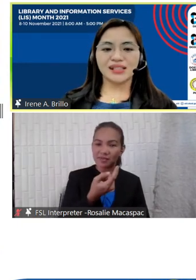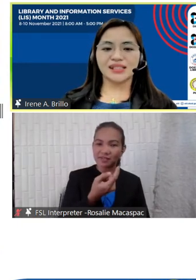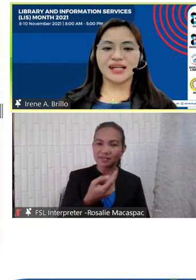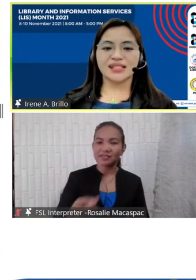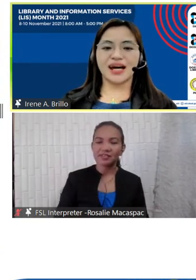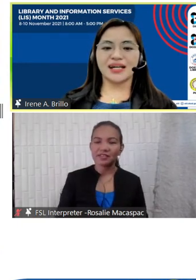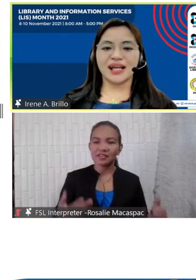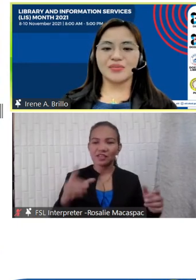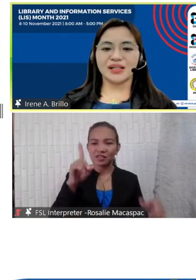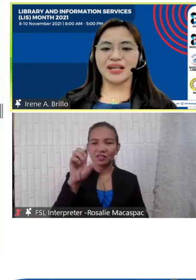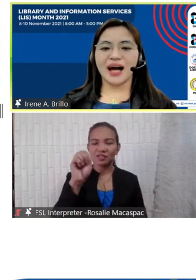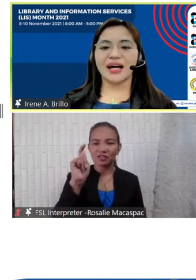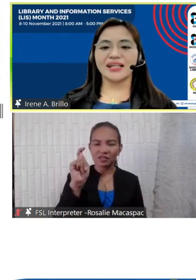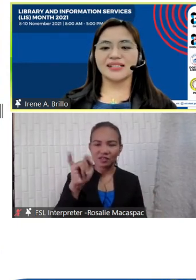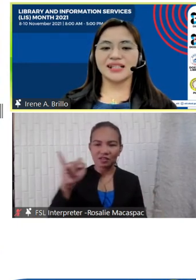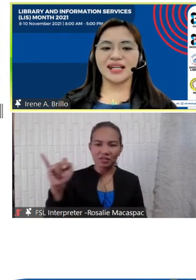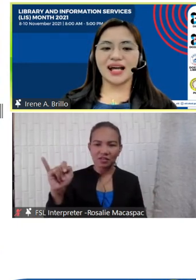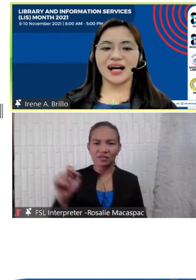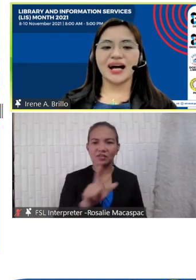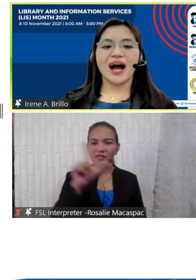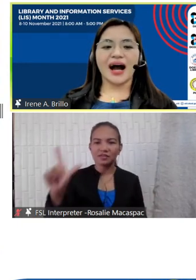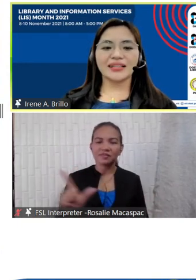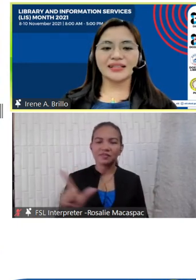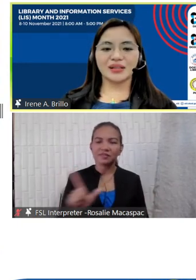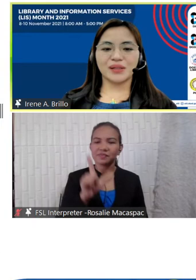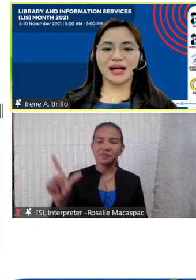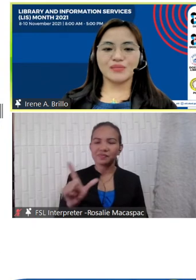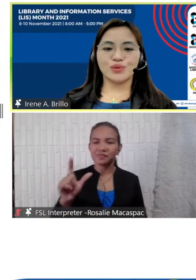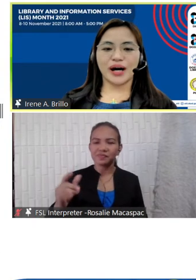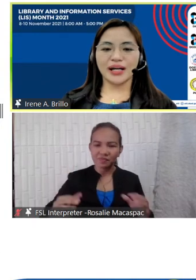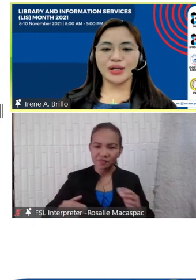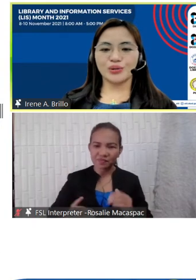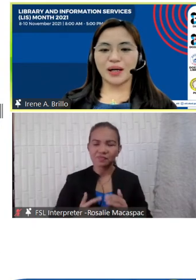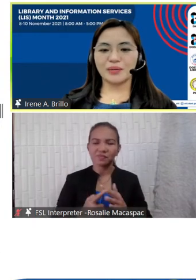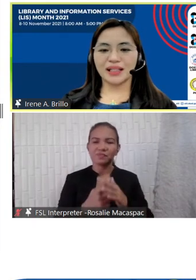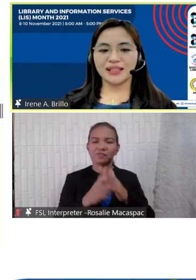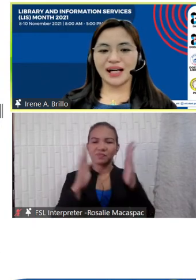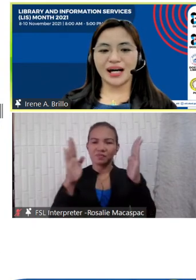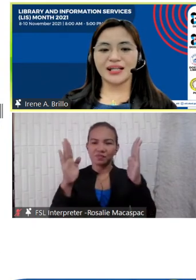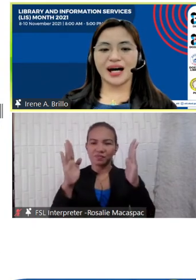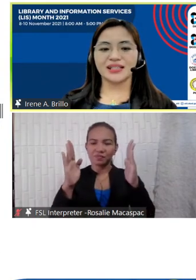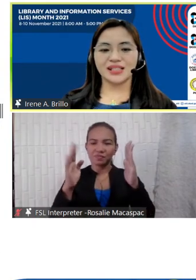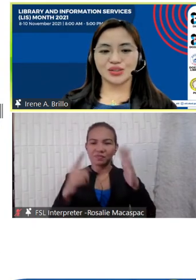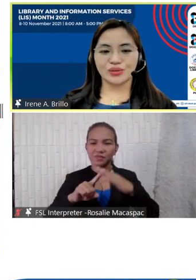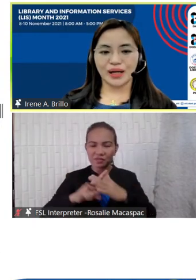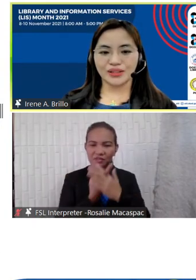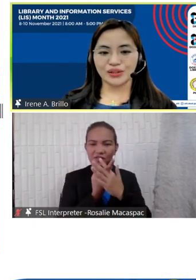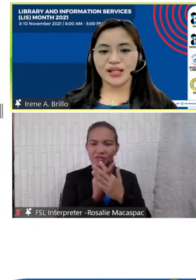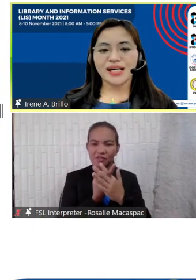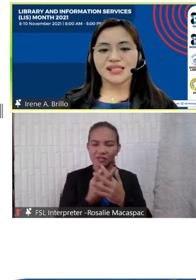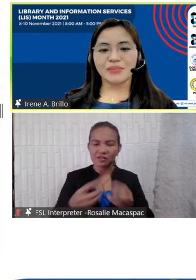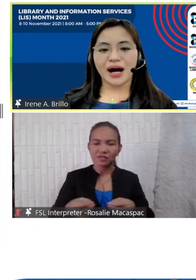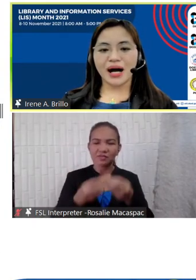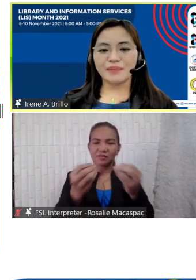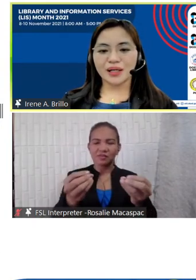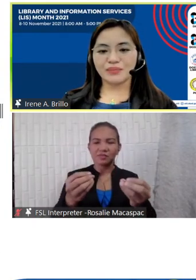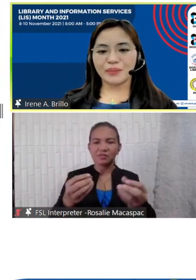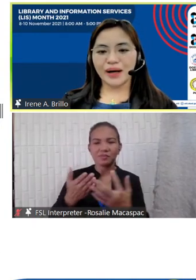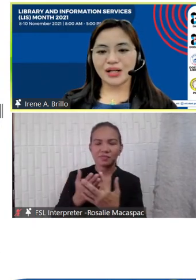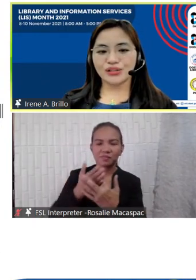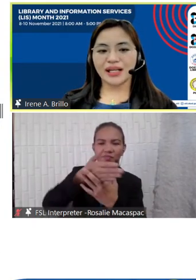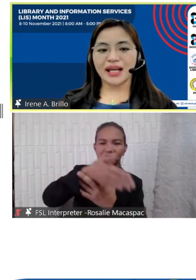ang DOST-STII Library ay isinilang at nagbigay buhay upang maging daan at instrumento sa